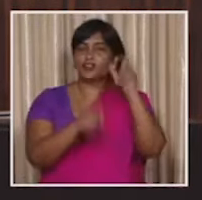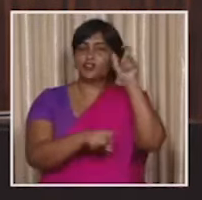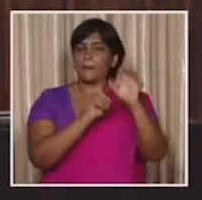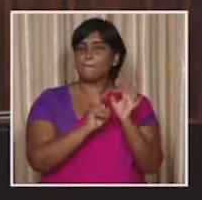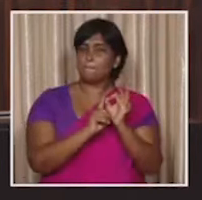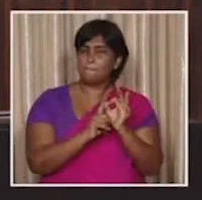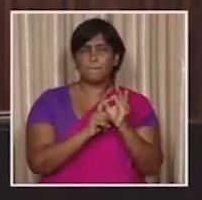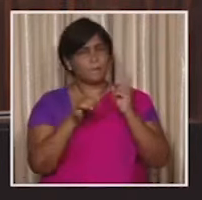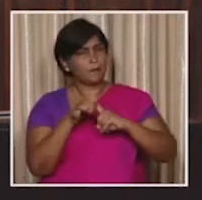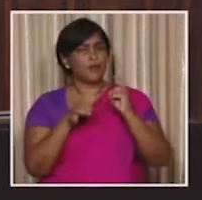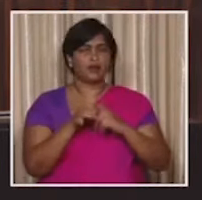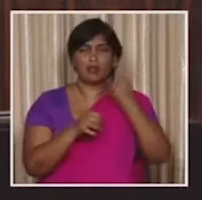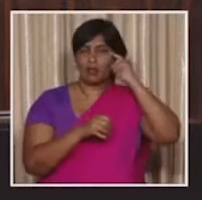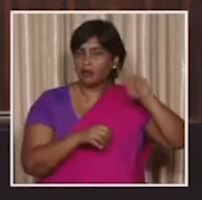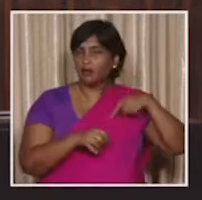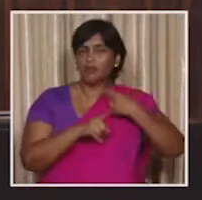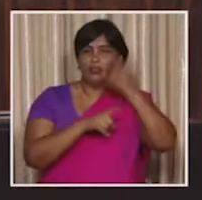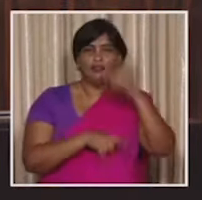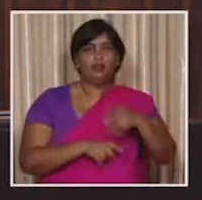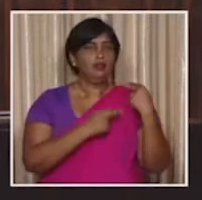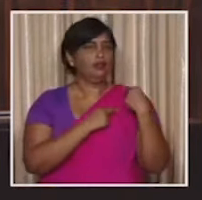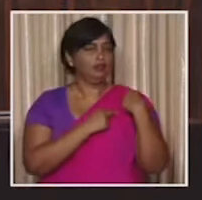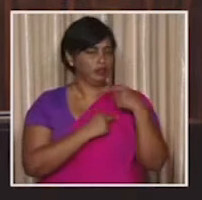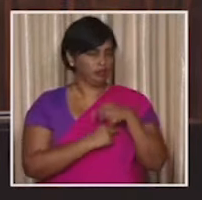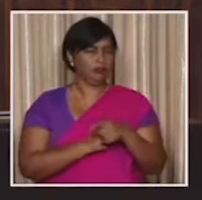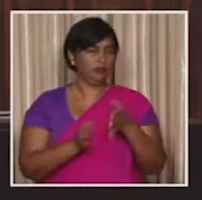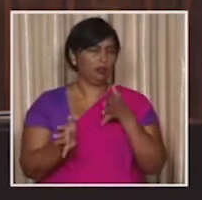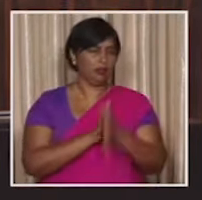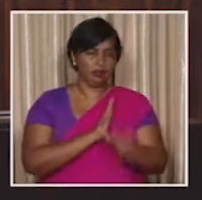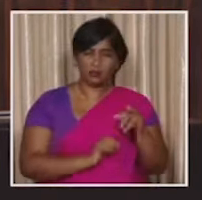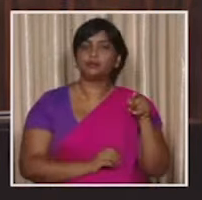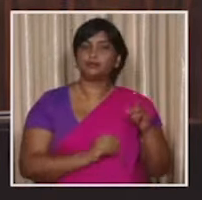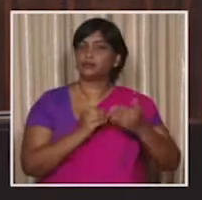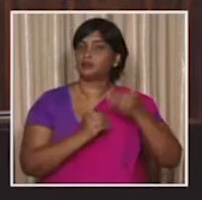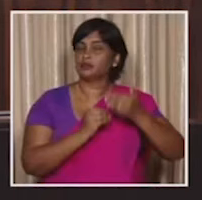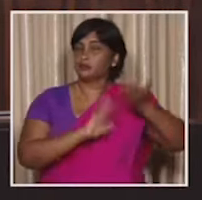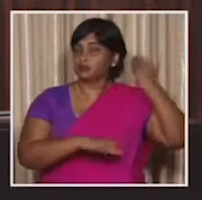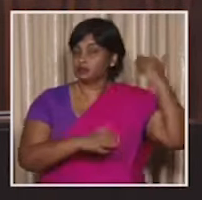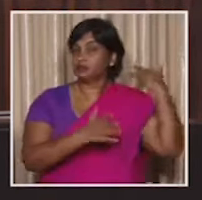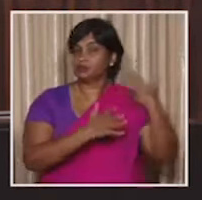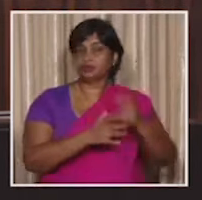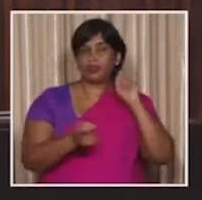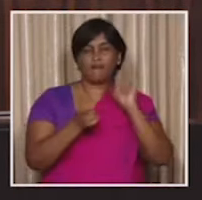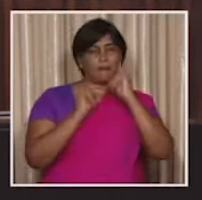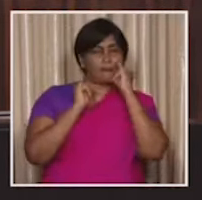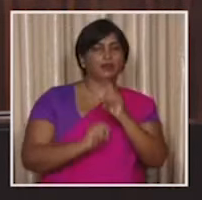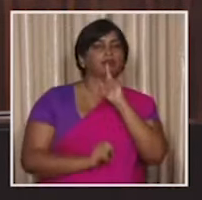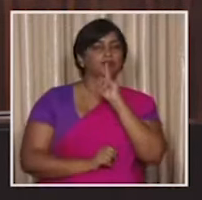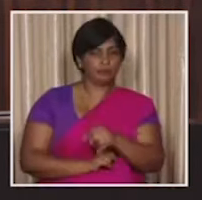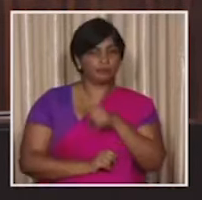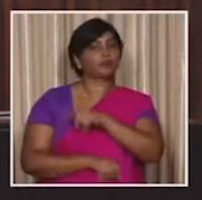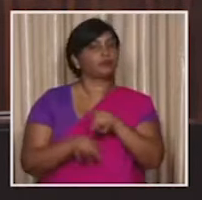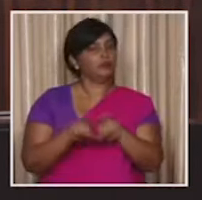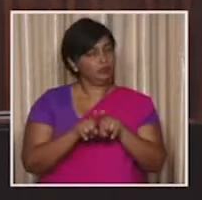පුද්ගලික ප්‍රශ්න හා අභිමතාර්ථ නිසා මේ වගකීම පැහැර හැරියොත් ඉතිහාසයේ විසින් අප ද්‍රෝහීන් හැටියට නම් කරාවි.